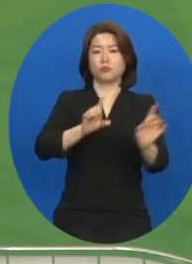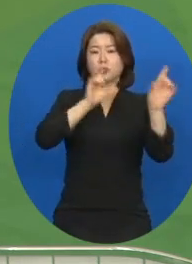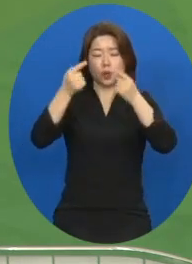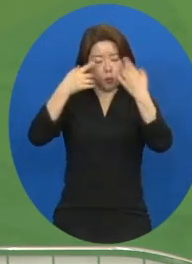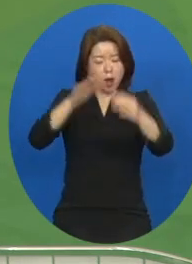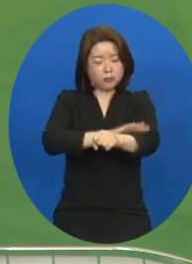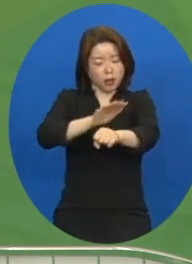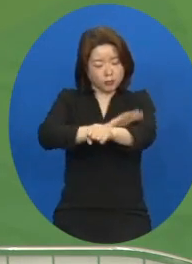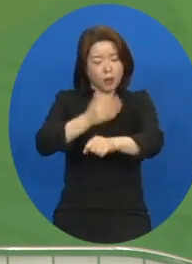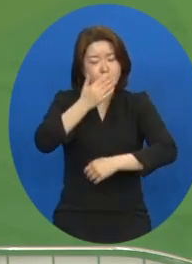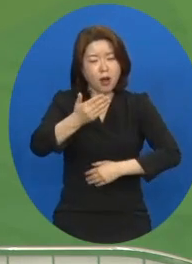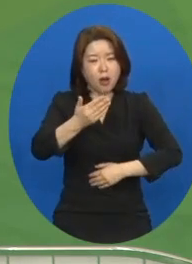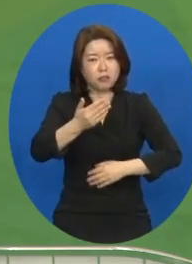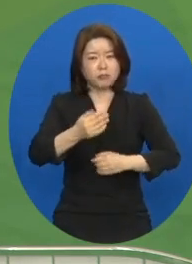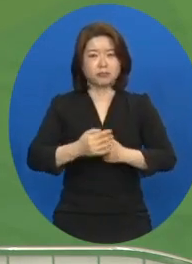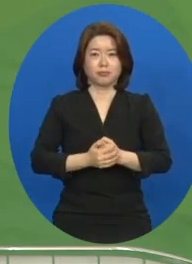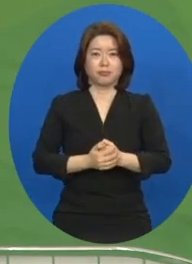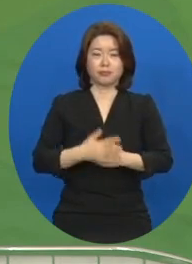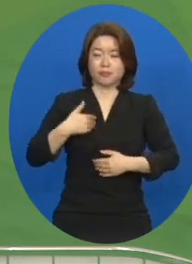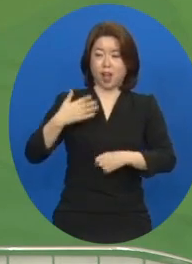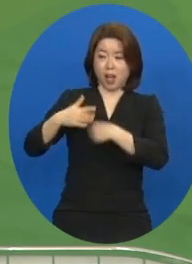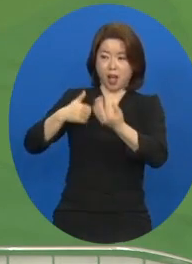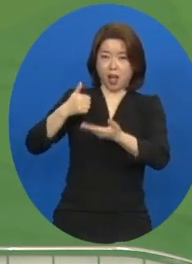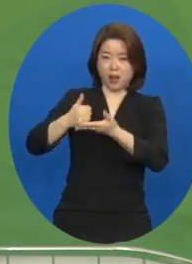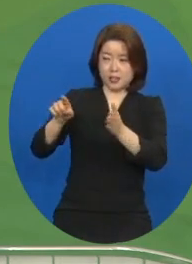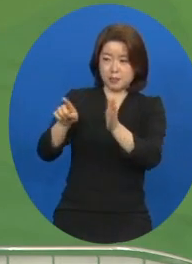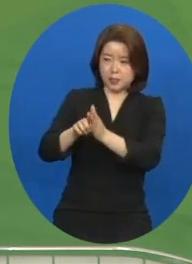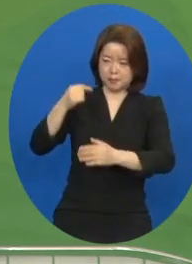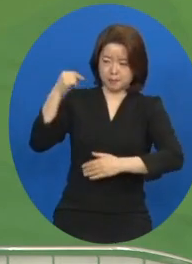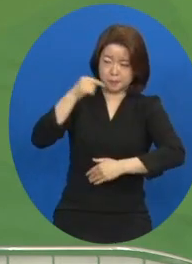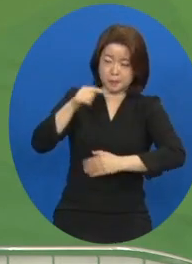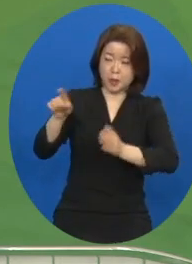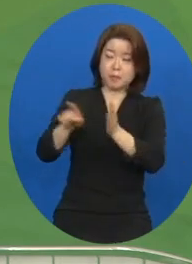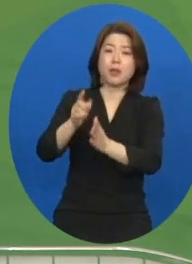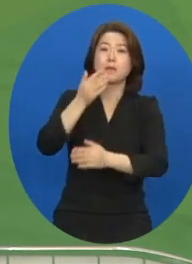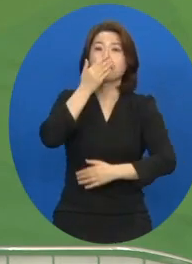않지요. 내가 하나님을 믿어도 철저하게 믿지요.